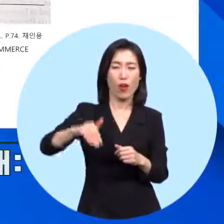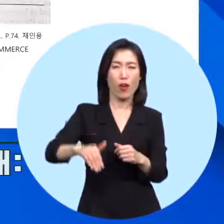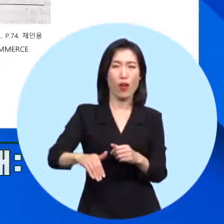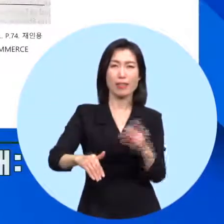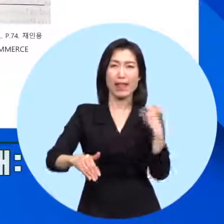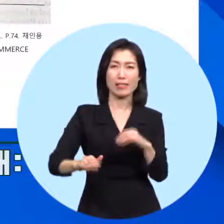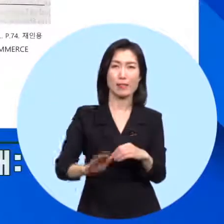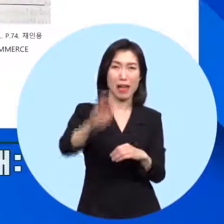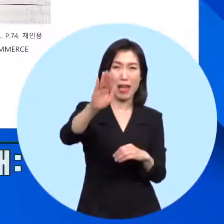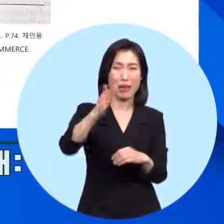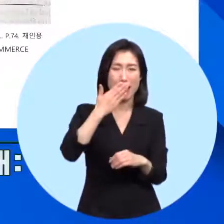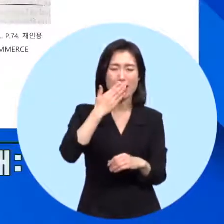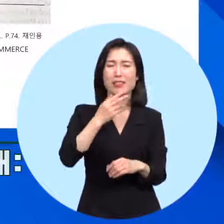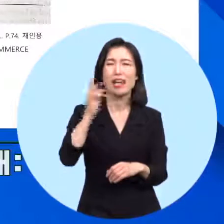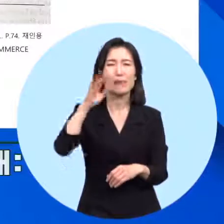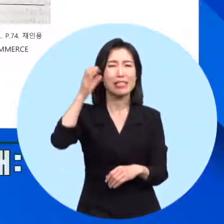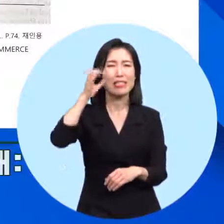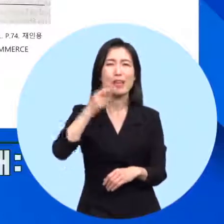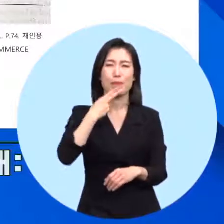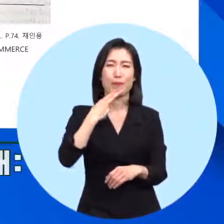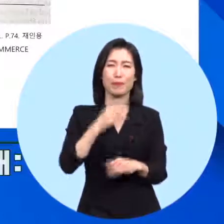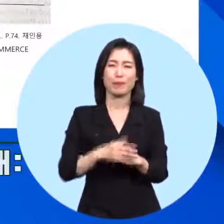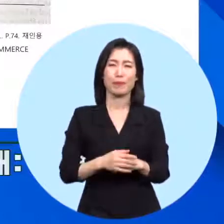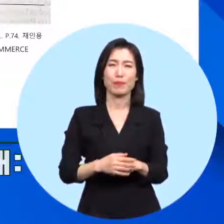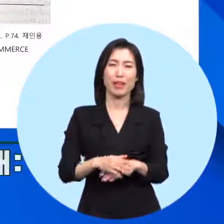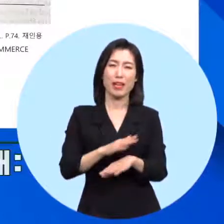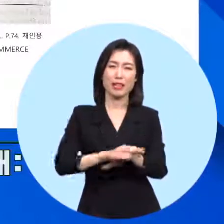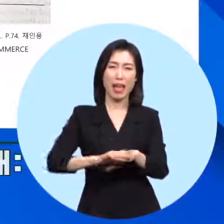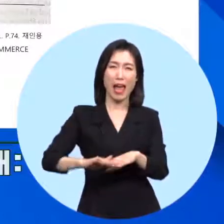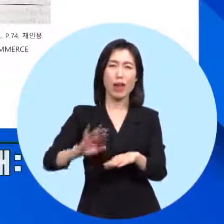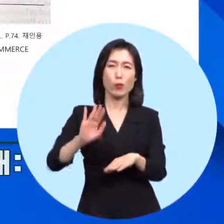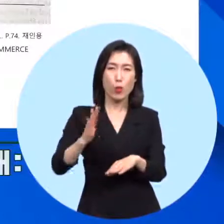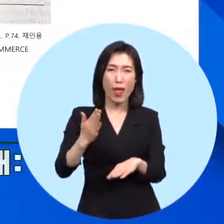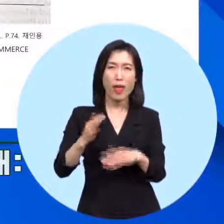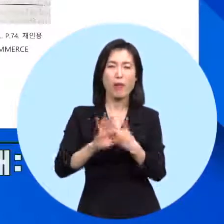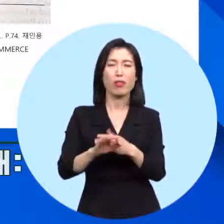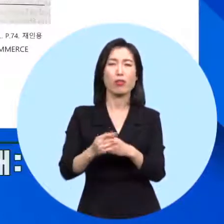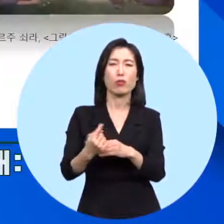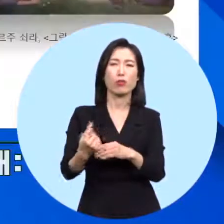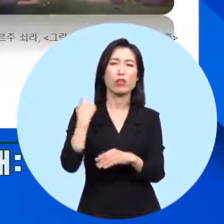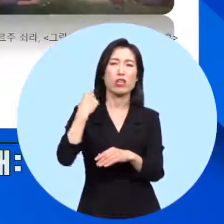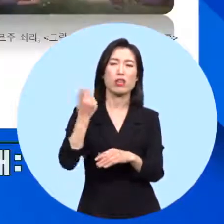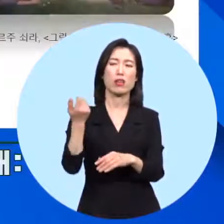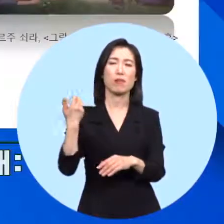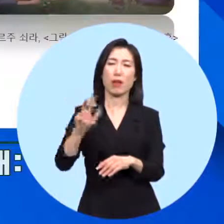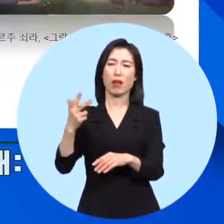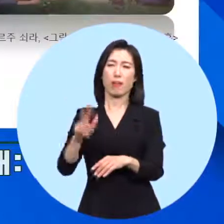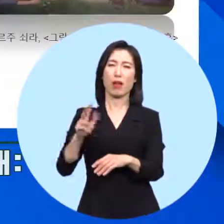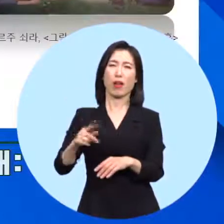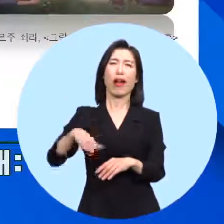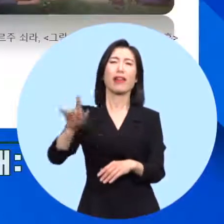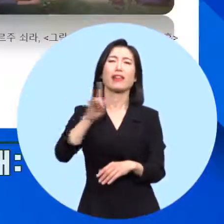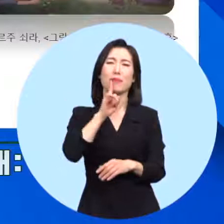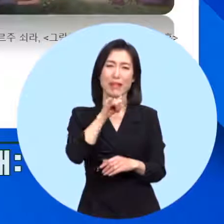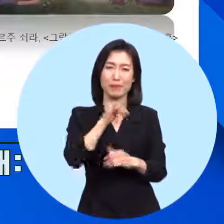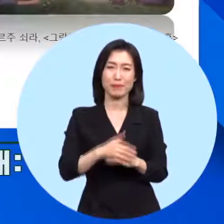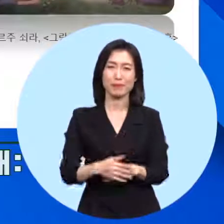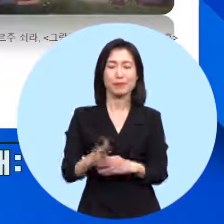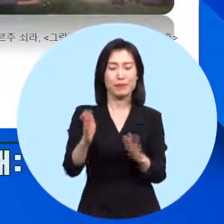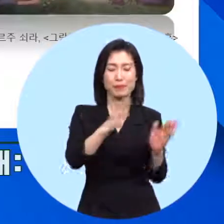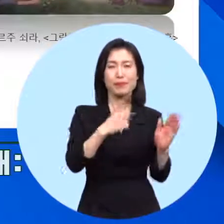보기에는 잘 돼야 B로 간다. 다음으로 넘어가겠습니다. 저